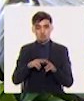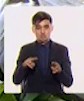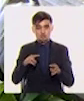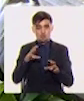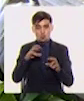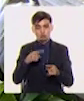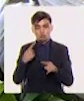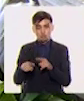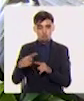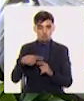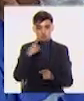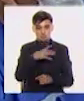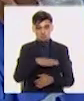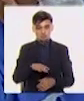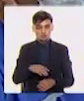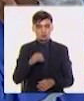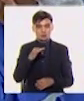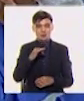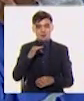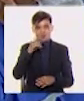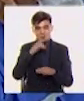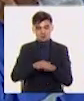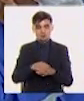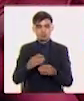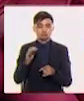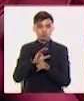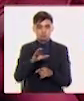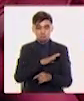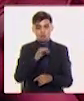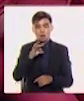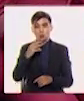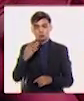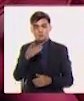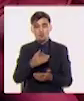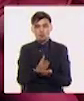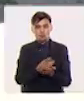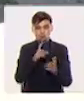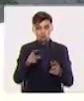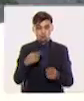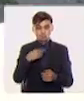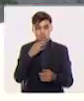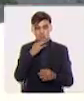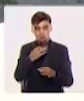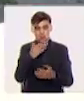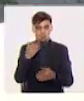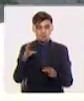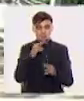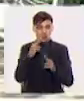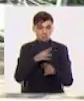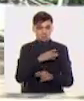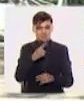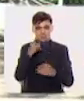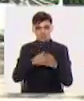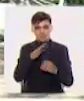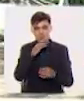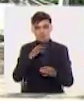Мен заң бөлік деп айтқан жоқпын. Әкімдік тиісті қаржы бөлінді десе, жедел жәрдем қызметкерлері мүшкіл халдерін айтып шағымдануда. Жақын күндері